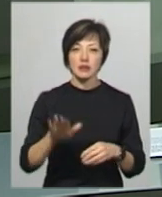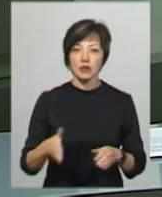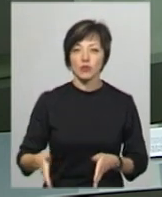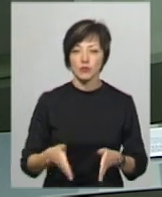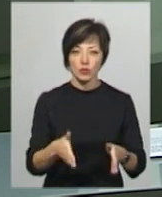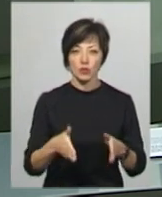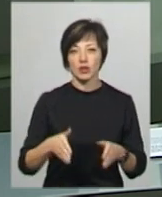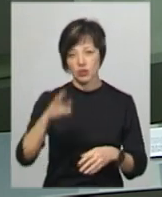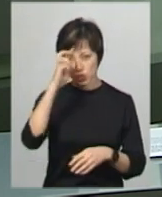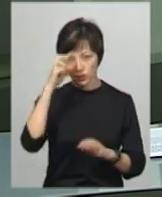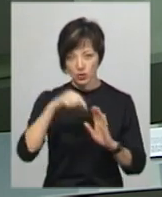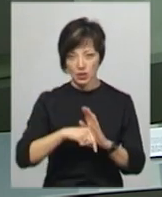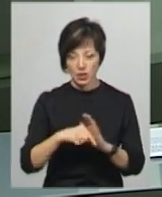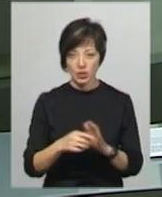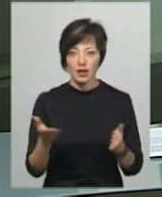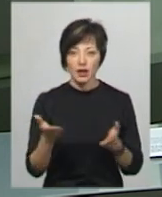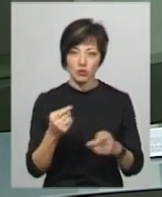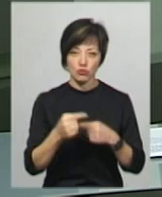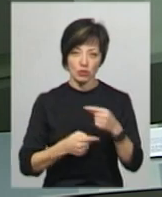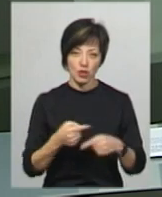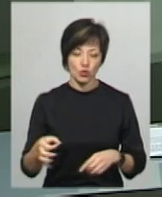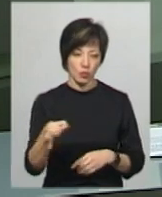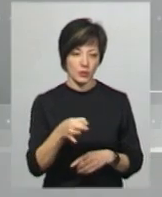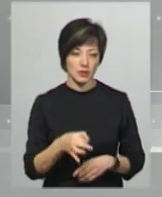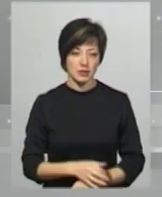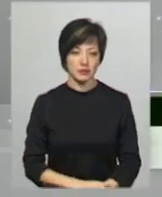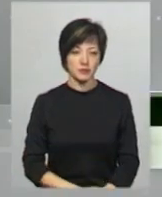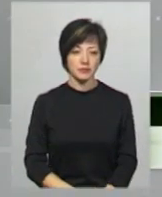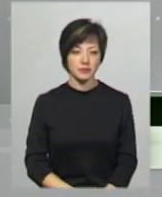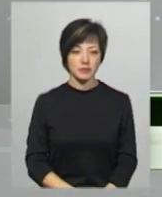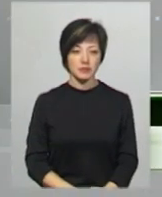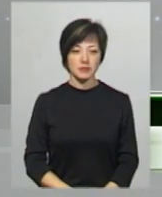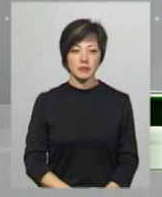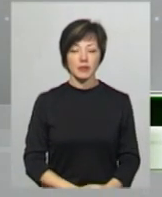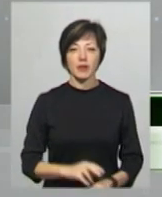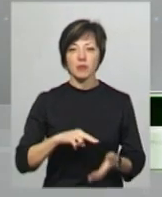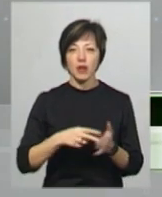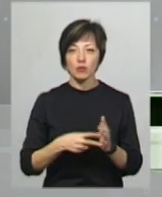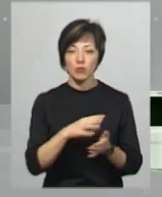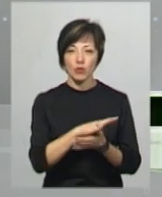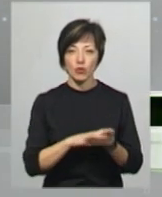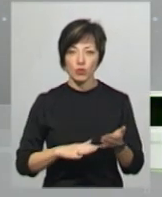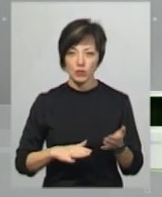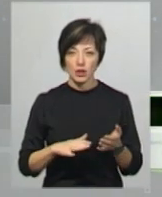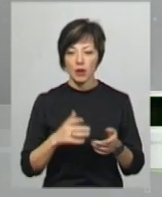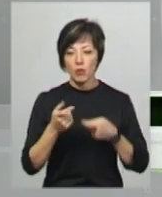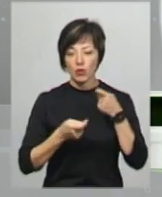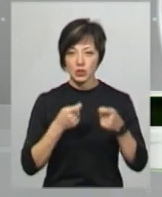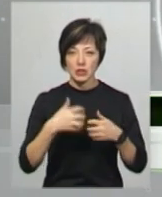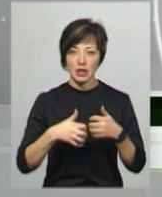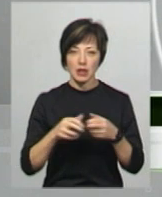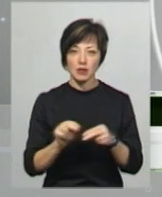доріг державного значення, які пролягають через область. Плануємо продовжити поточний середній ремонт